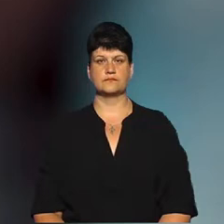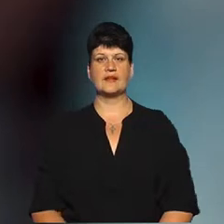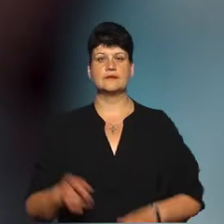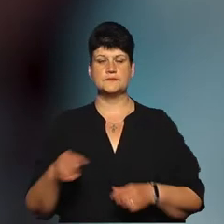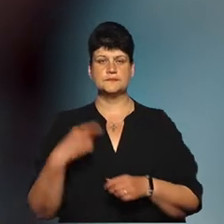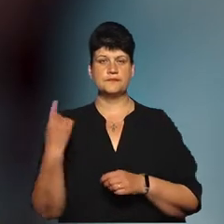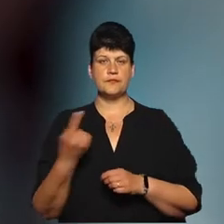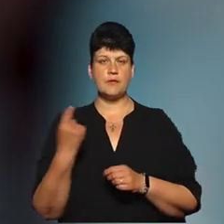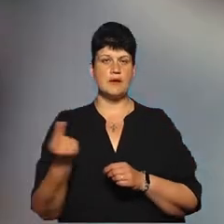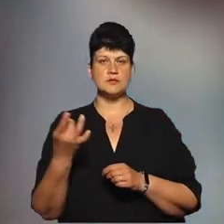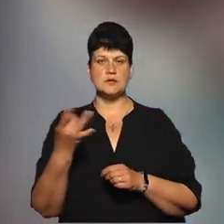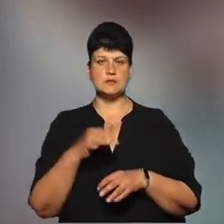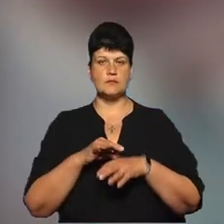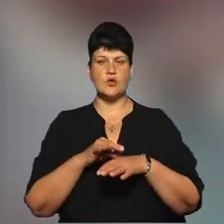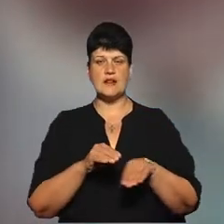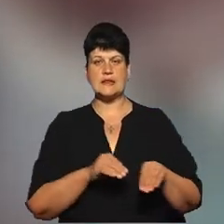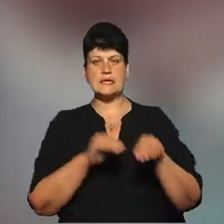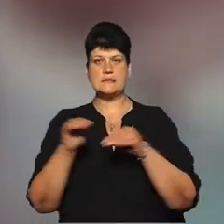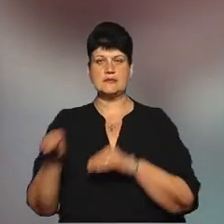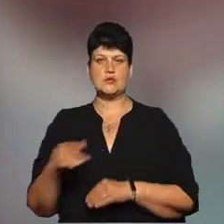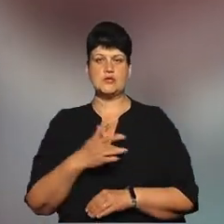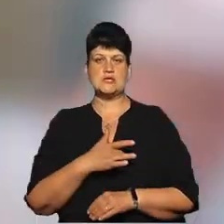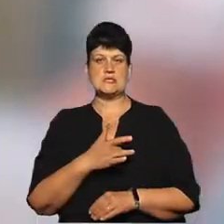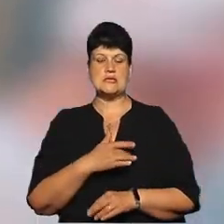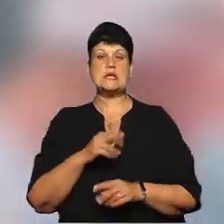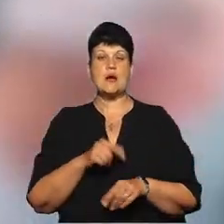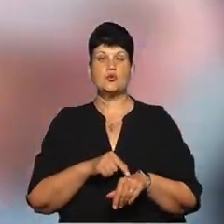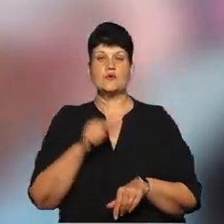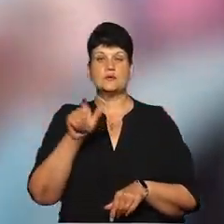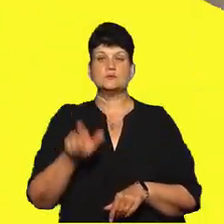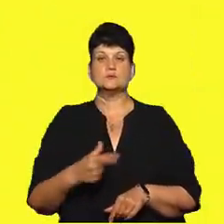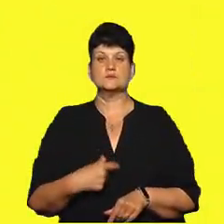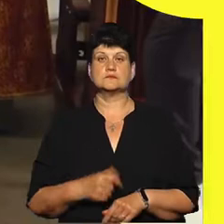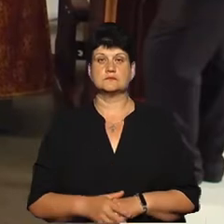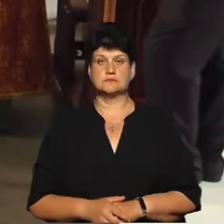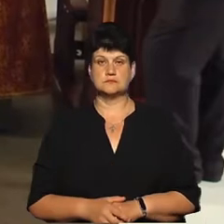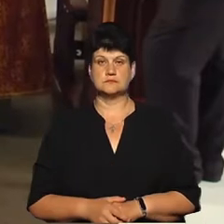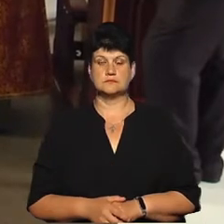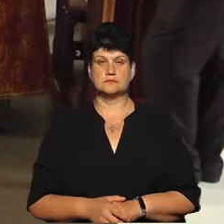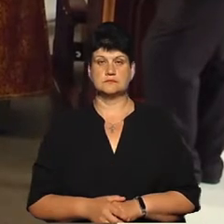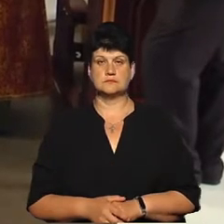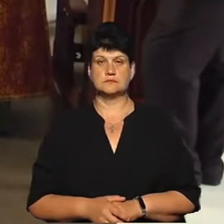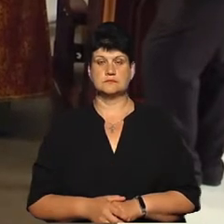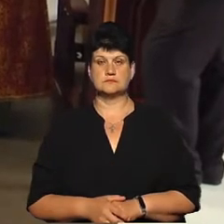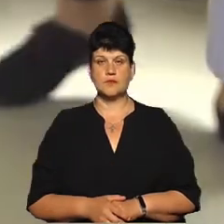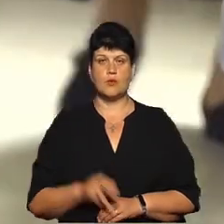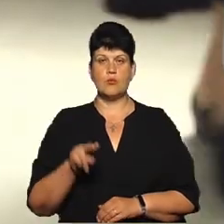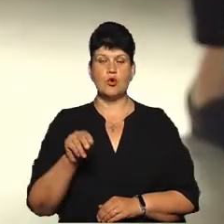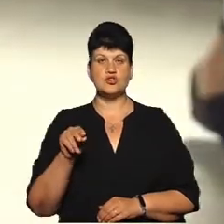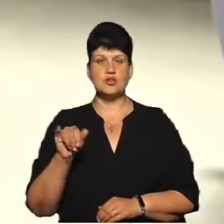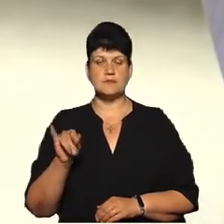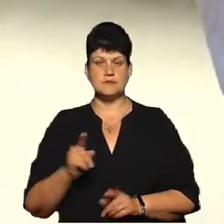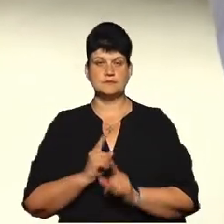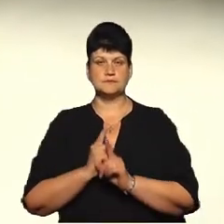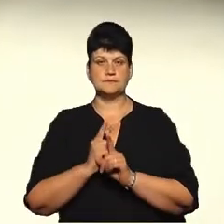На Тернопільщині вперше провели трансплантацію серця. Як почувається пацієнт? У Почапинцях провели в